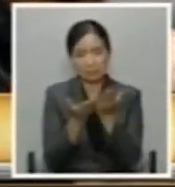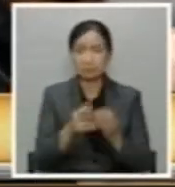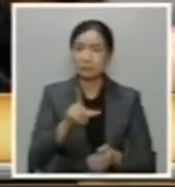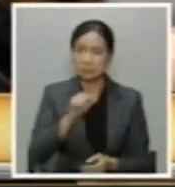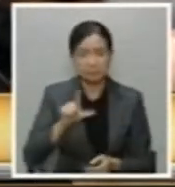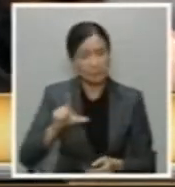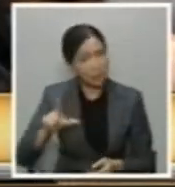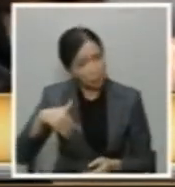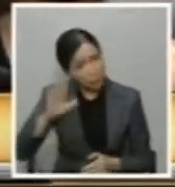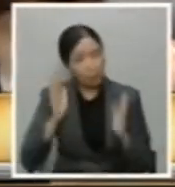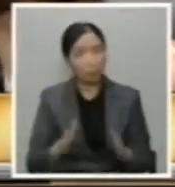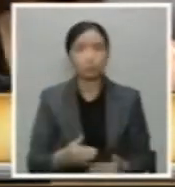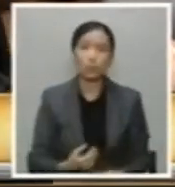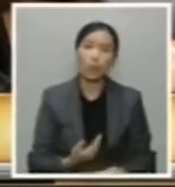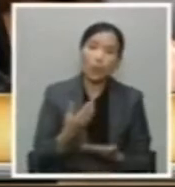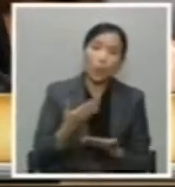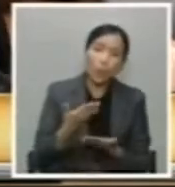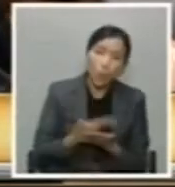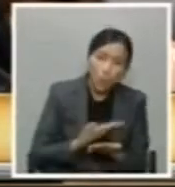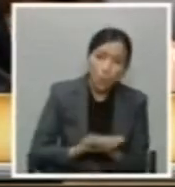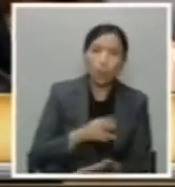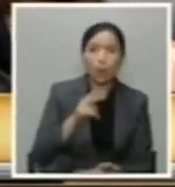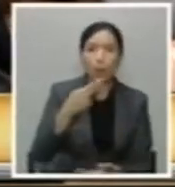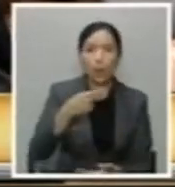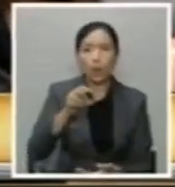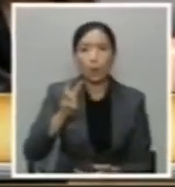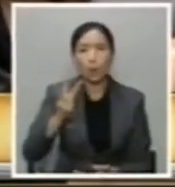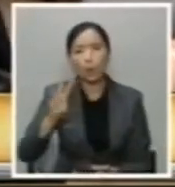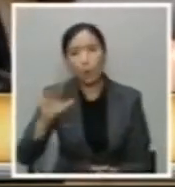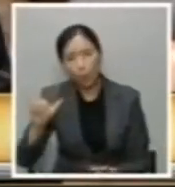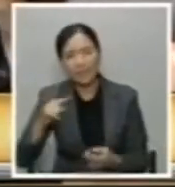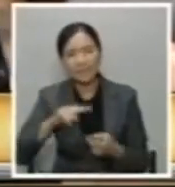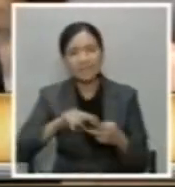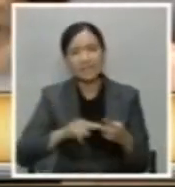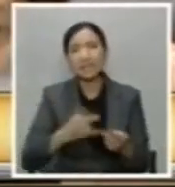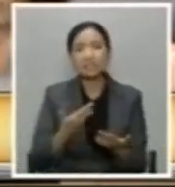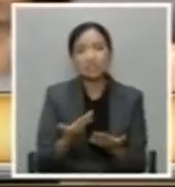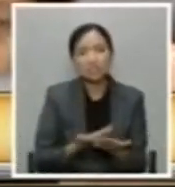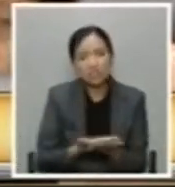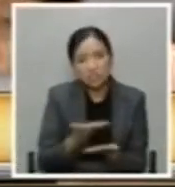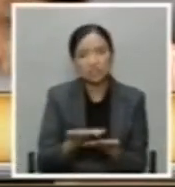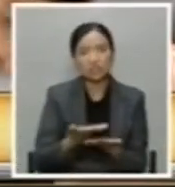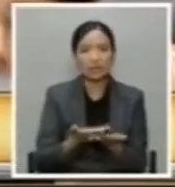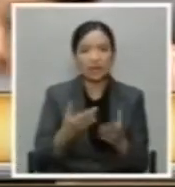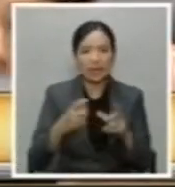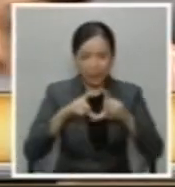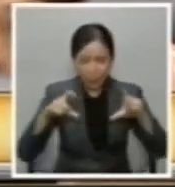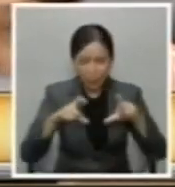รเล่นหวยหรือซื้อลอตเตอรี่ทุกๆงวดวงเงินนะครับ